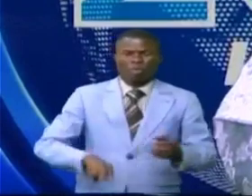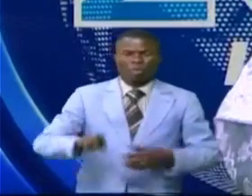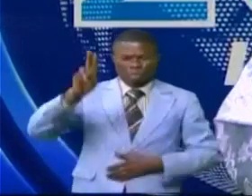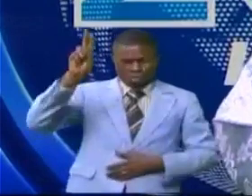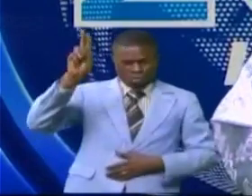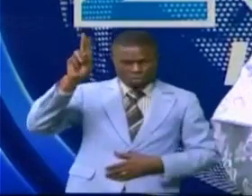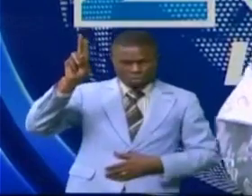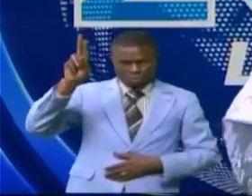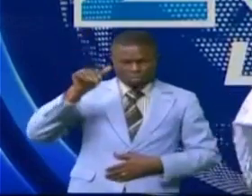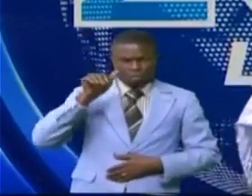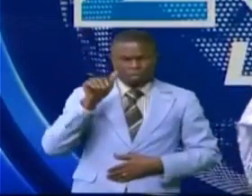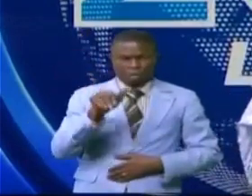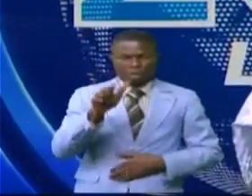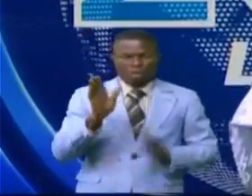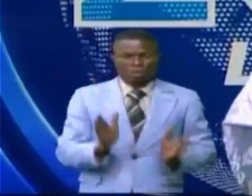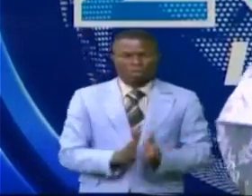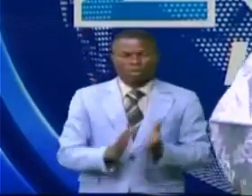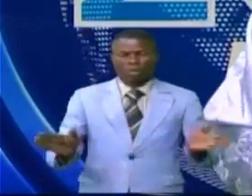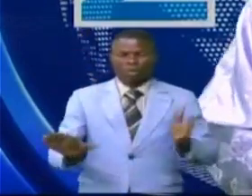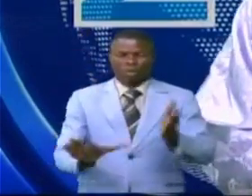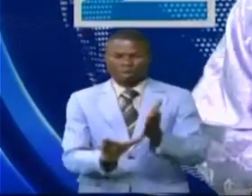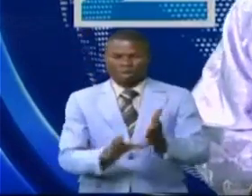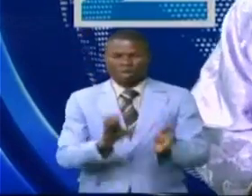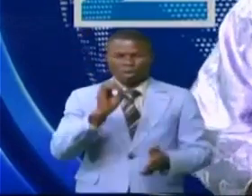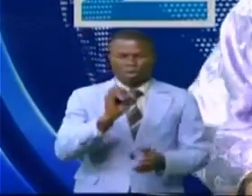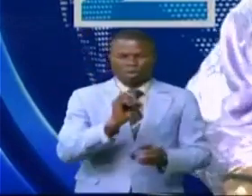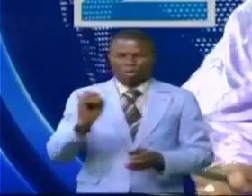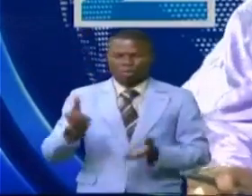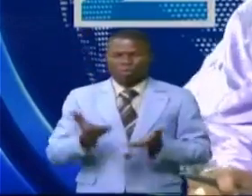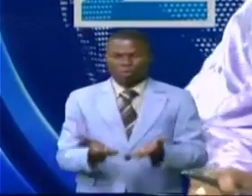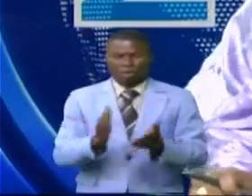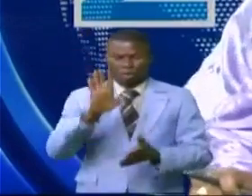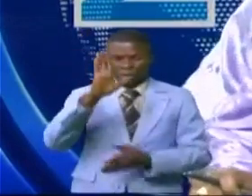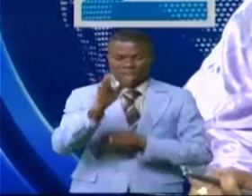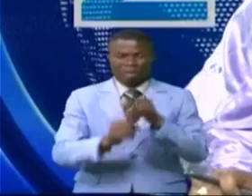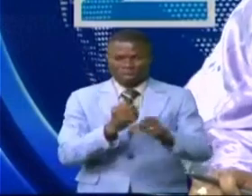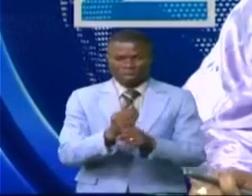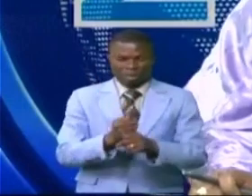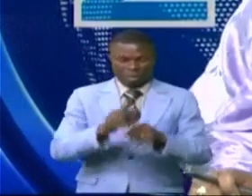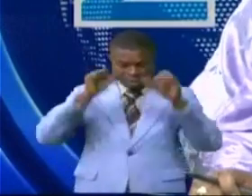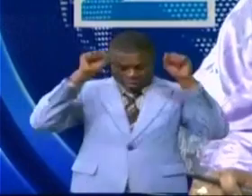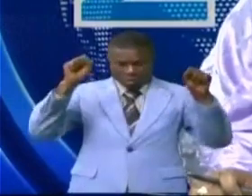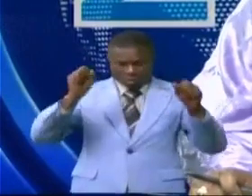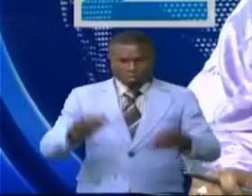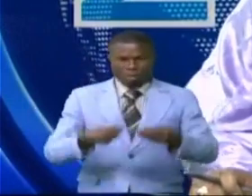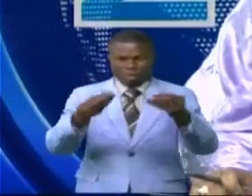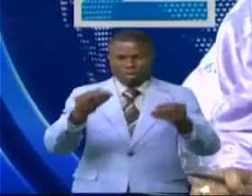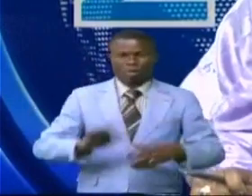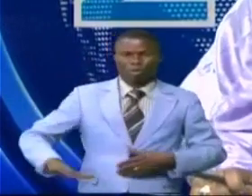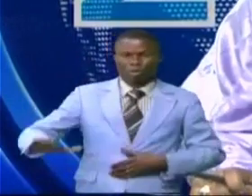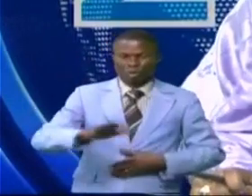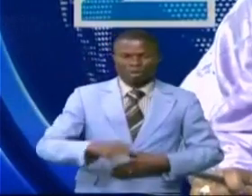selon le directeur général adjoint de l'Office de route. Dans 5 ans, le chef de l'État a déjà doté la RDC de